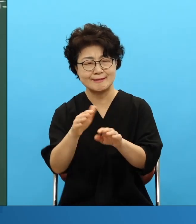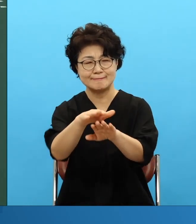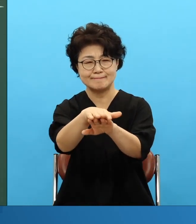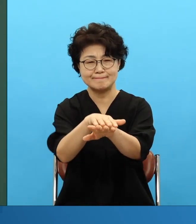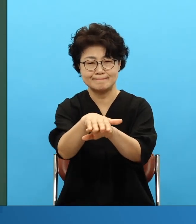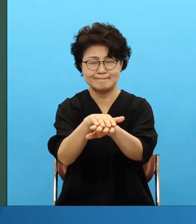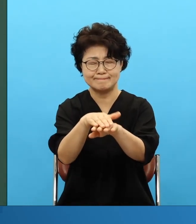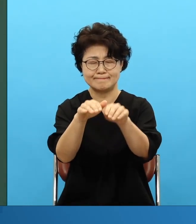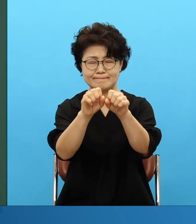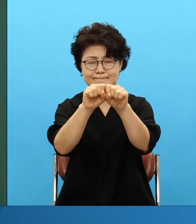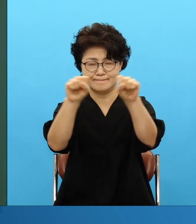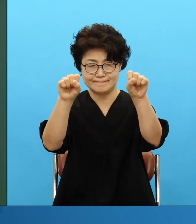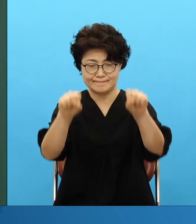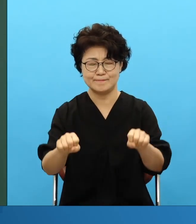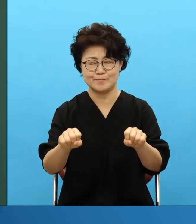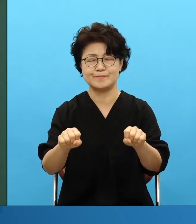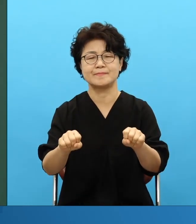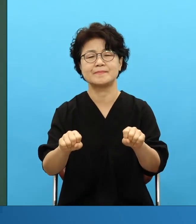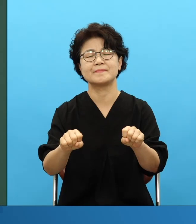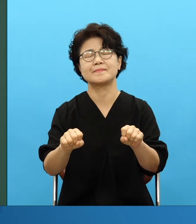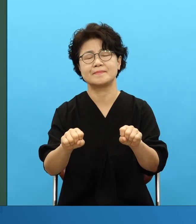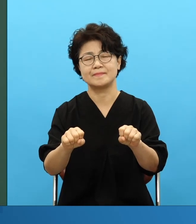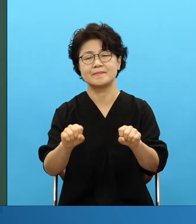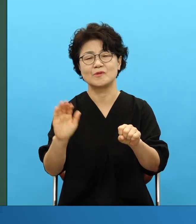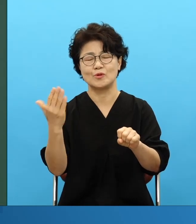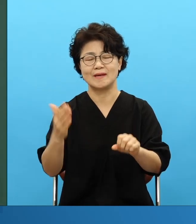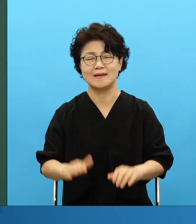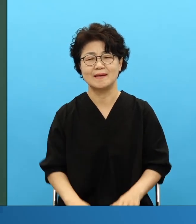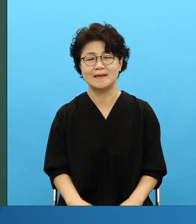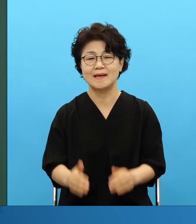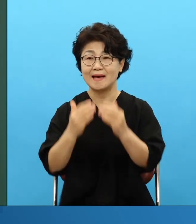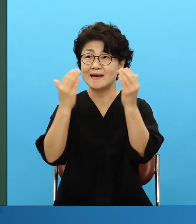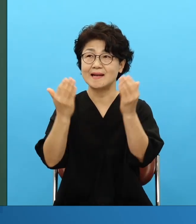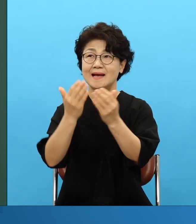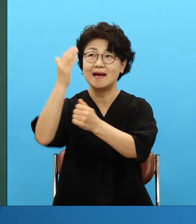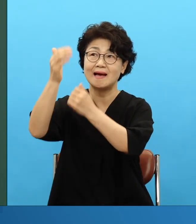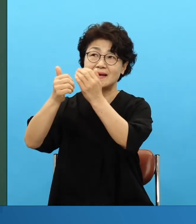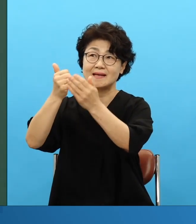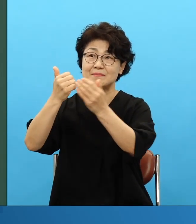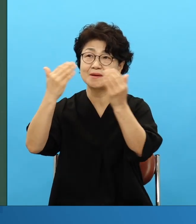up. 예, 하나님의 절대 계획을 발견하면